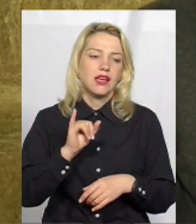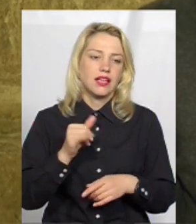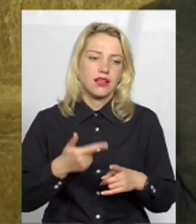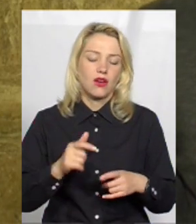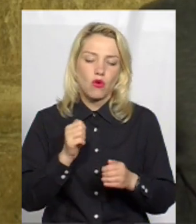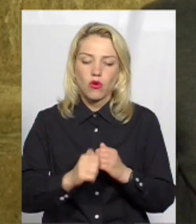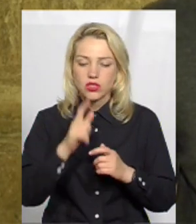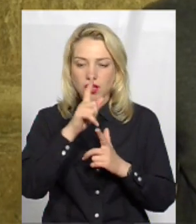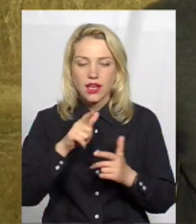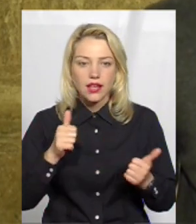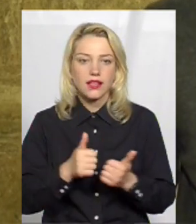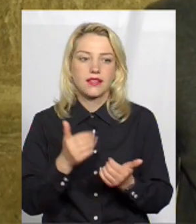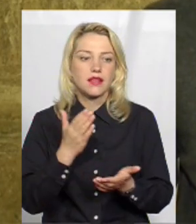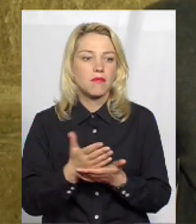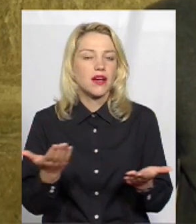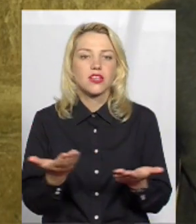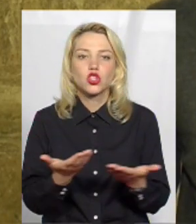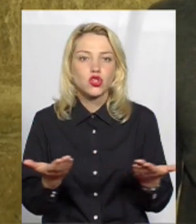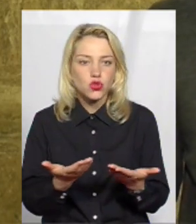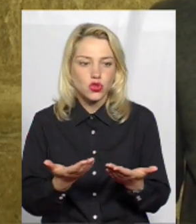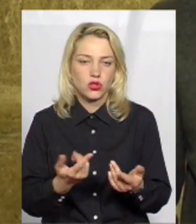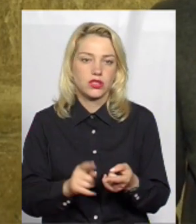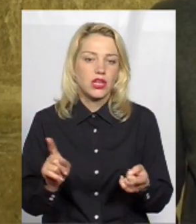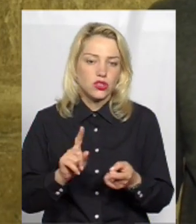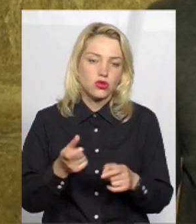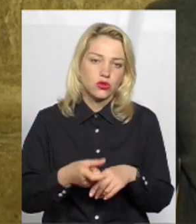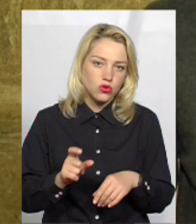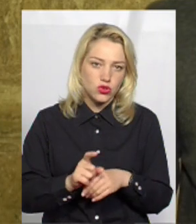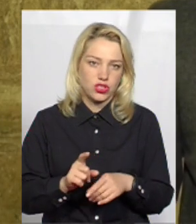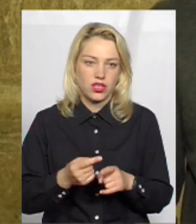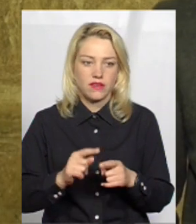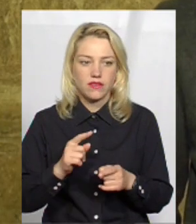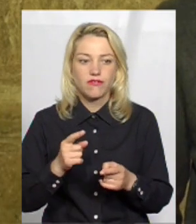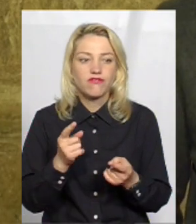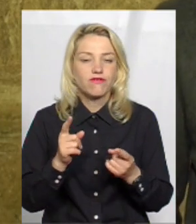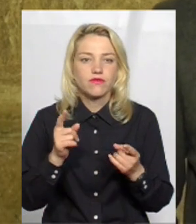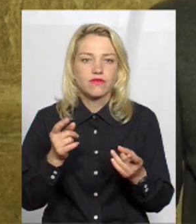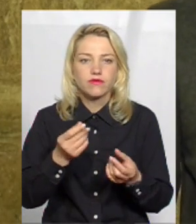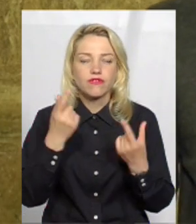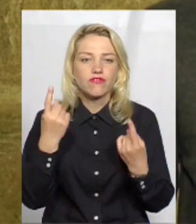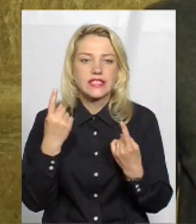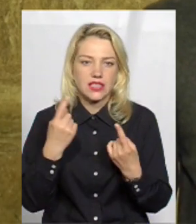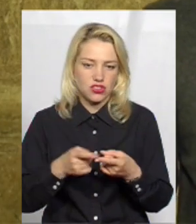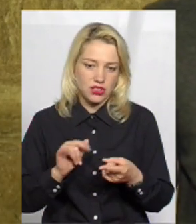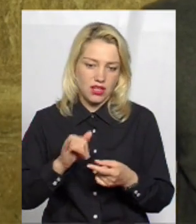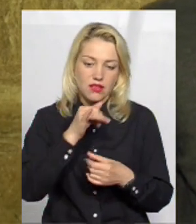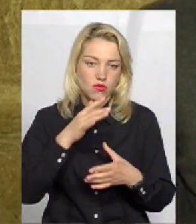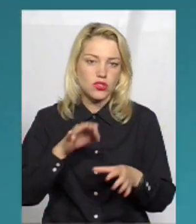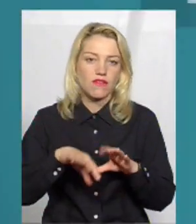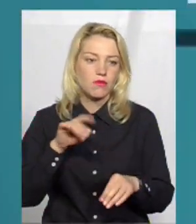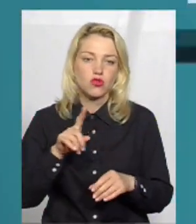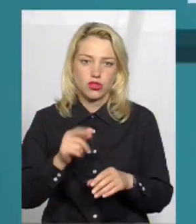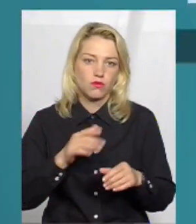країна має щось, що дуже визначне і не можна вибрати, що щось було однозначно